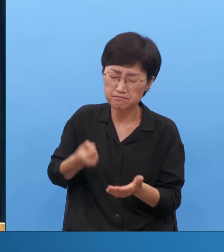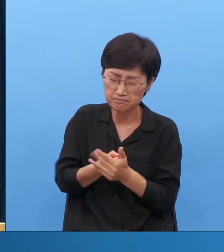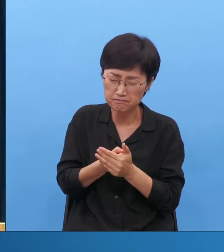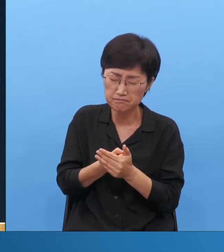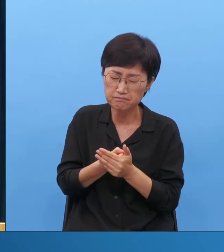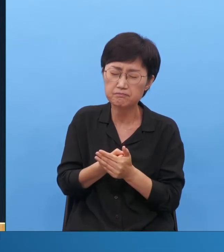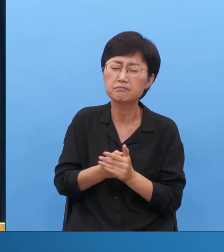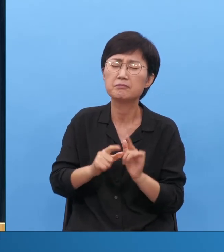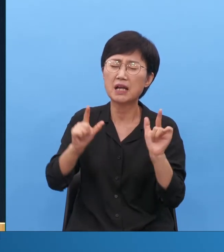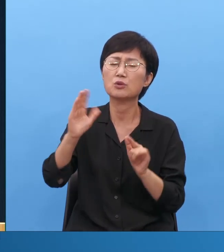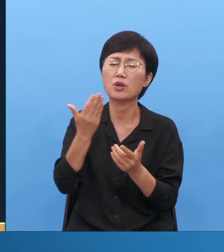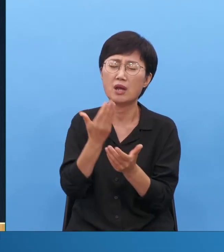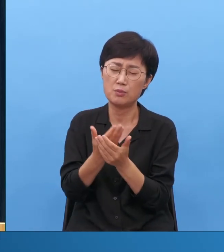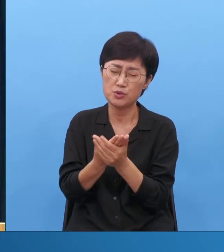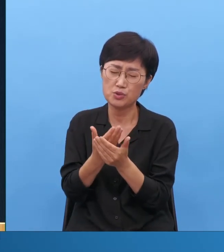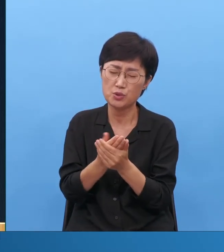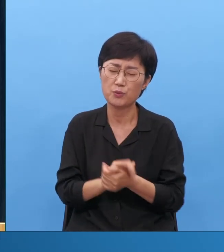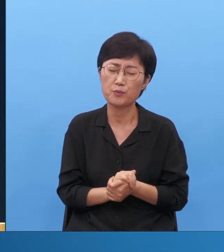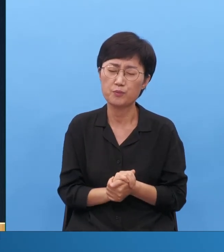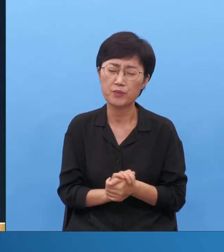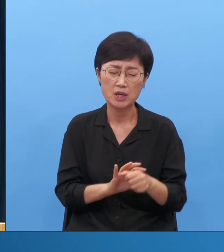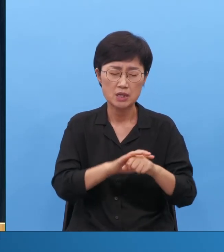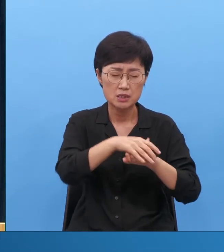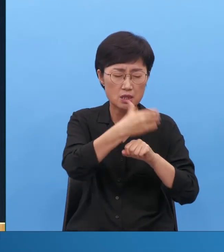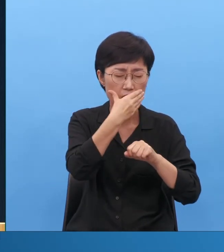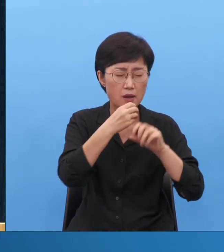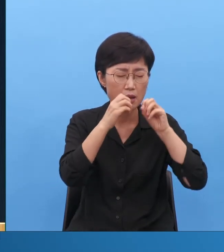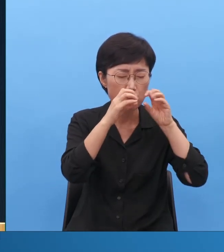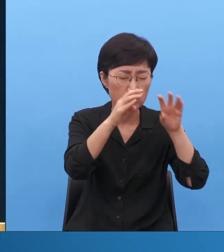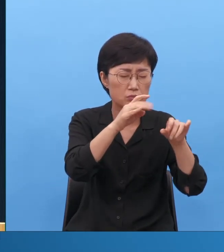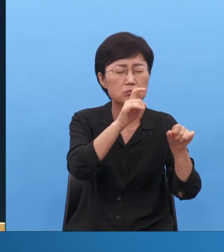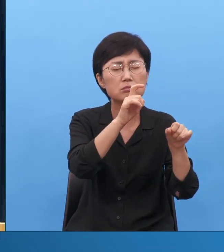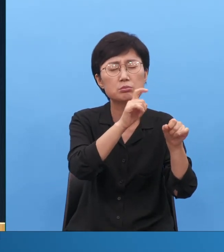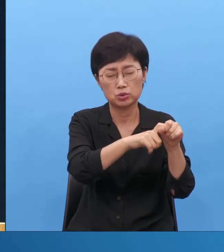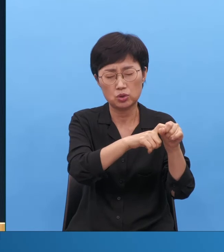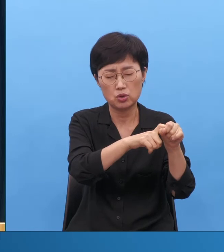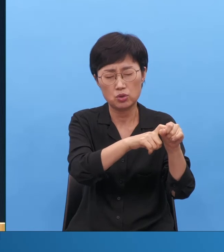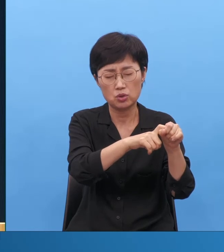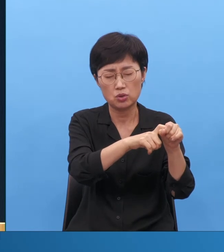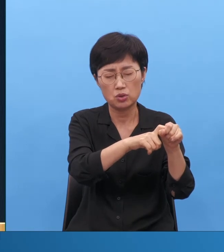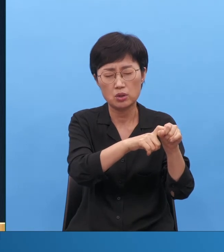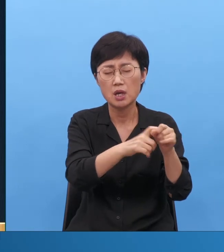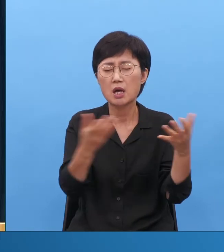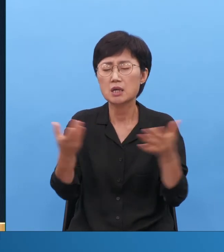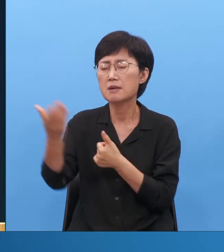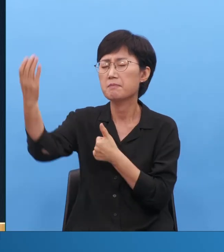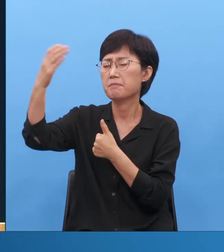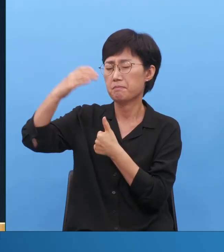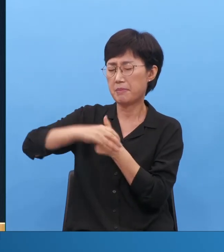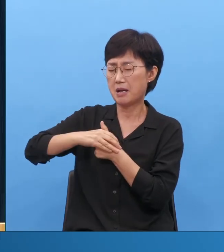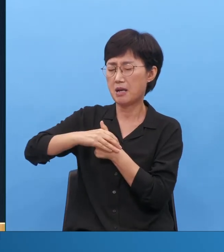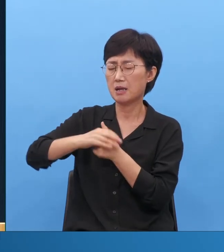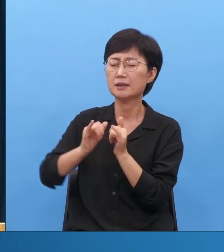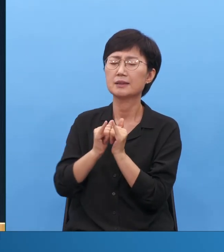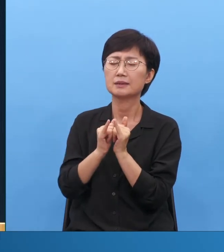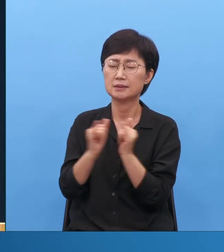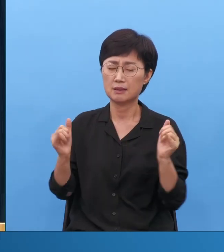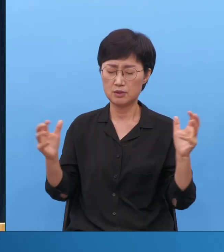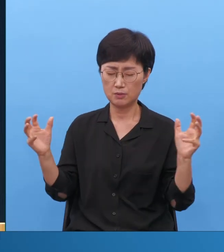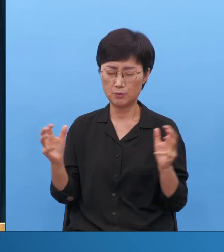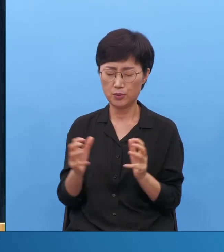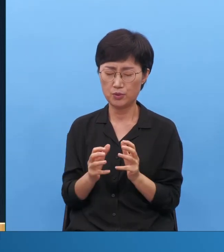shine this light. 세계 복음화해야 될 하나님의 사람들이 모였습니다. Your people who carry out world